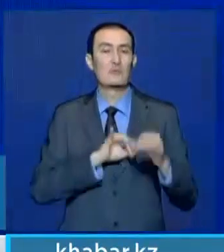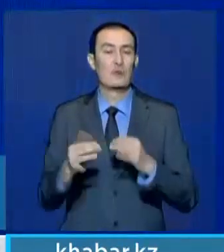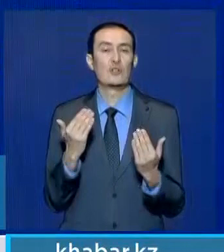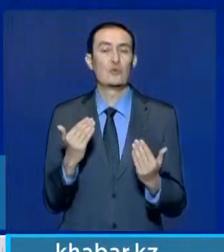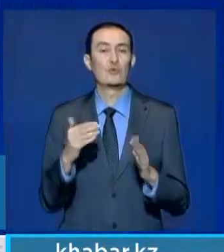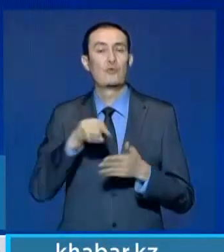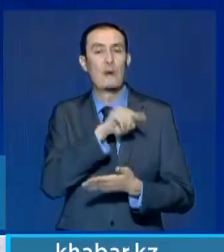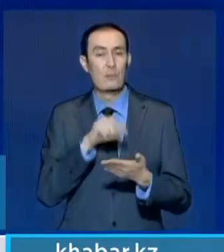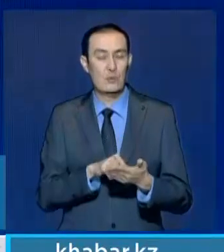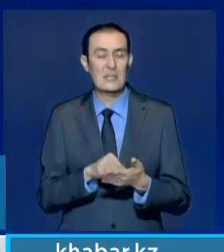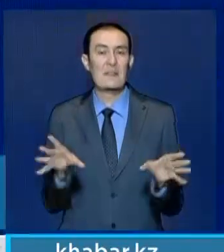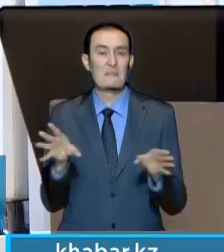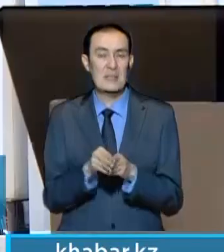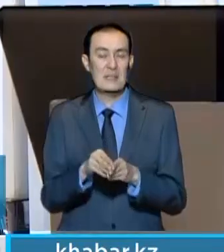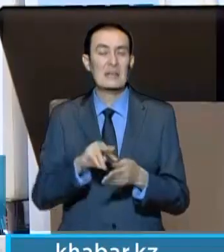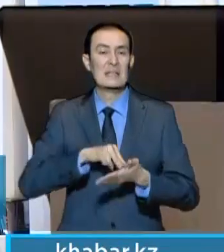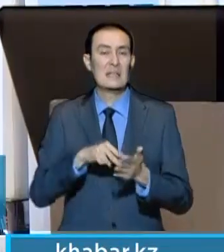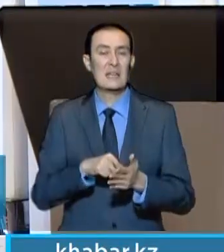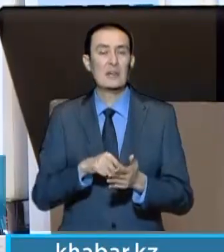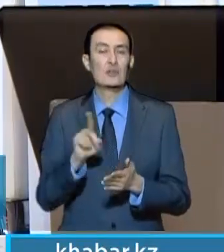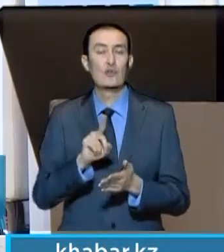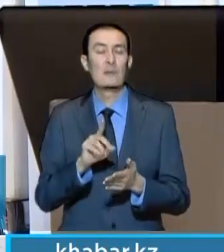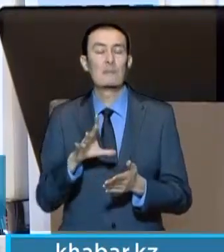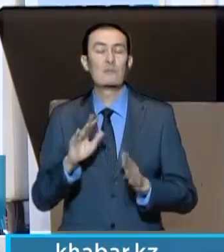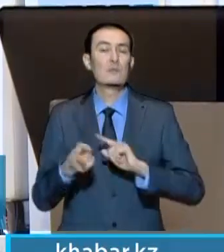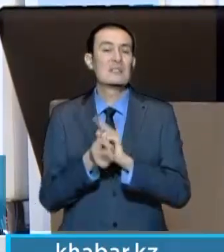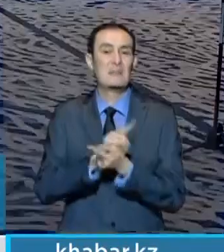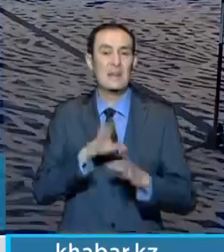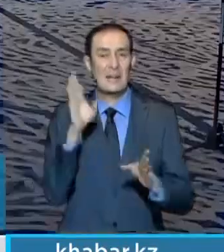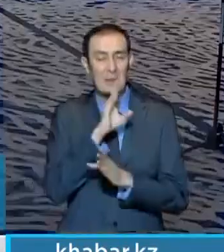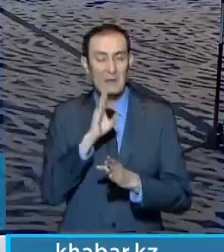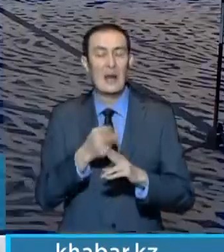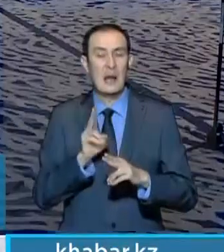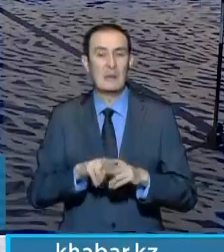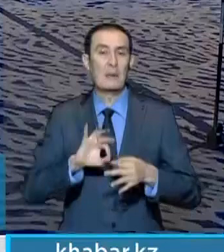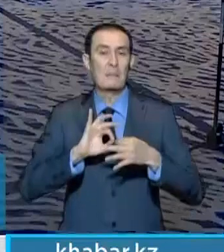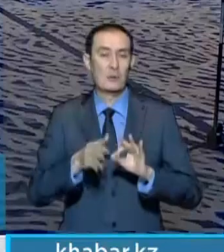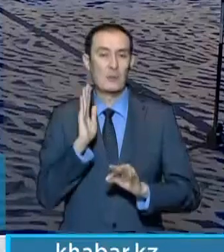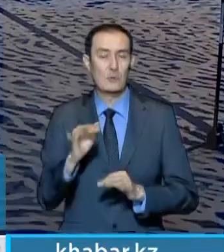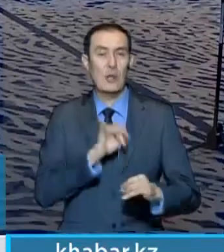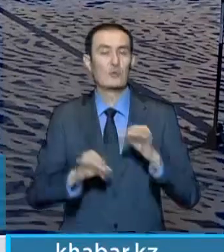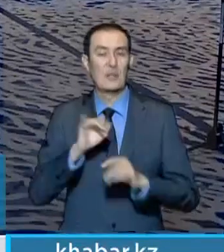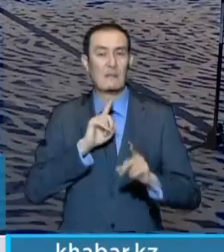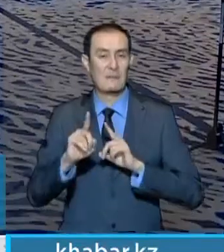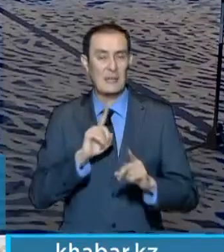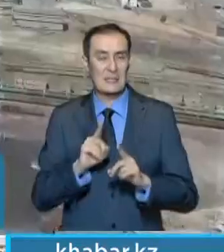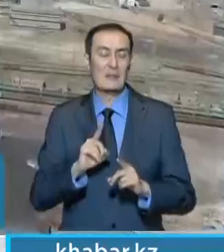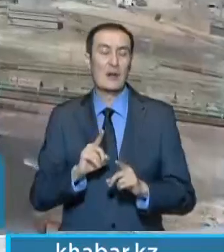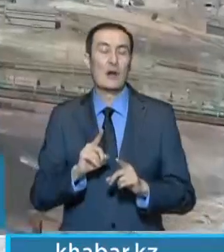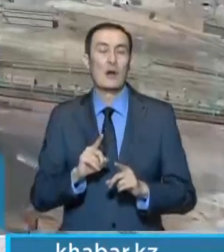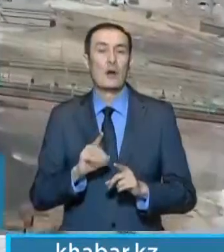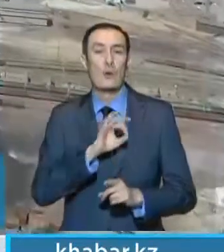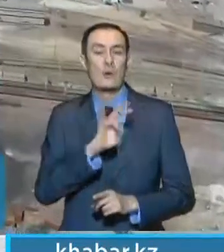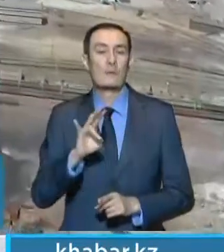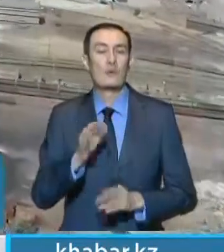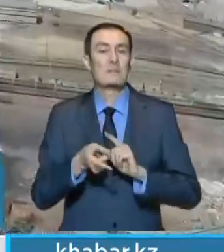текущую повестку, а также совместные стратегии в борьбе с изменением климата. Подробнее об этом они будут говорить на конференции сторон рамочной конвенции